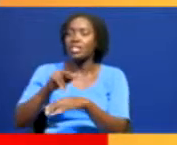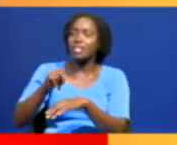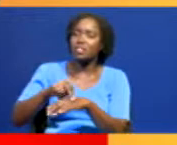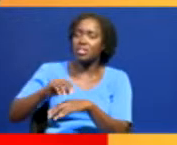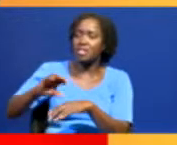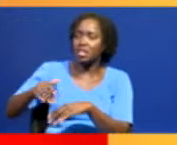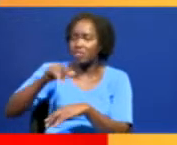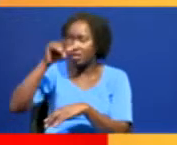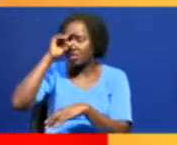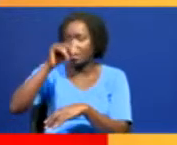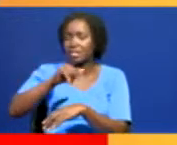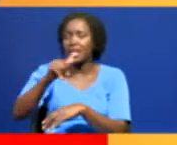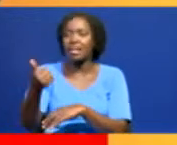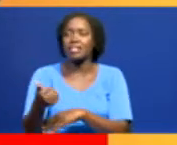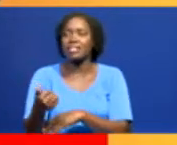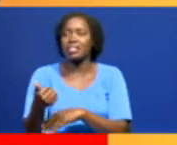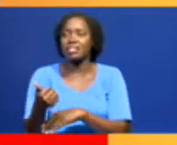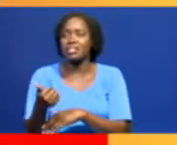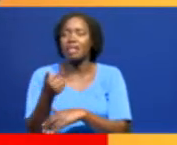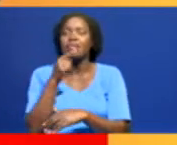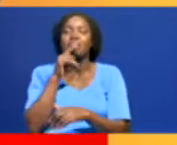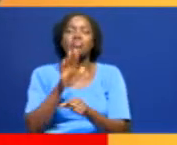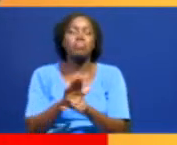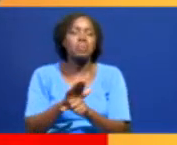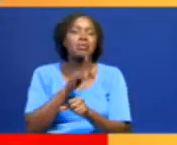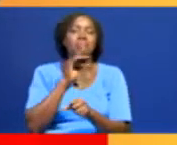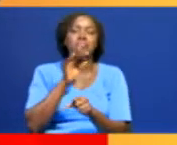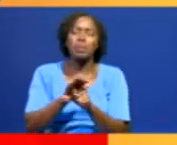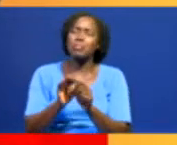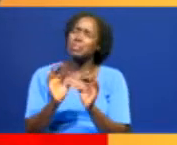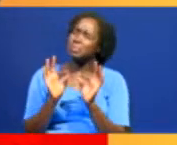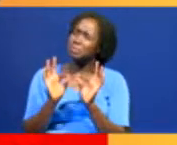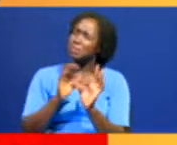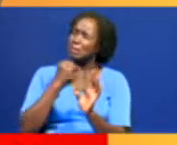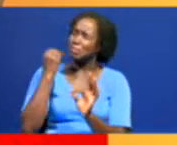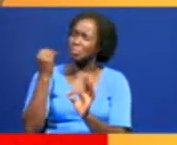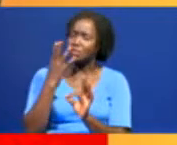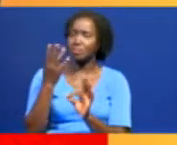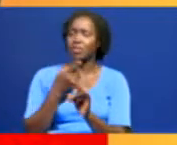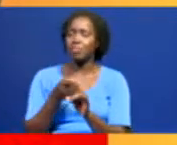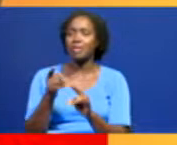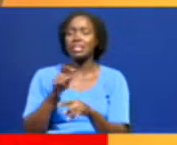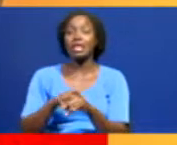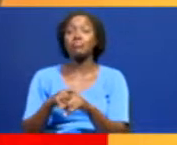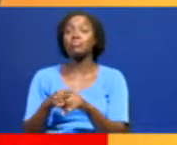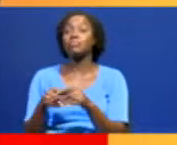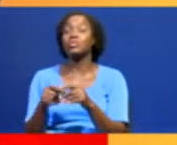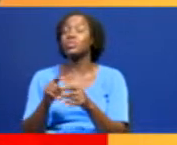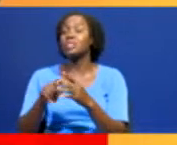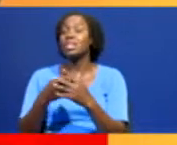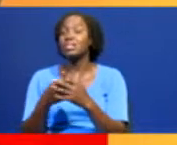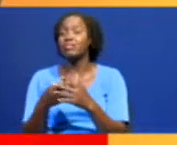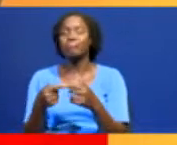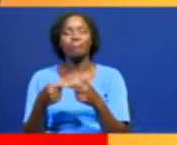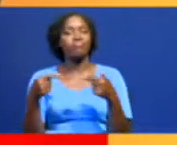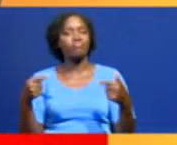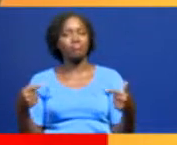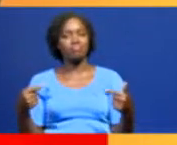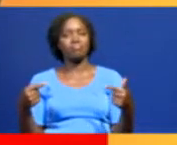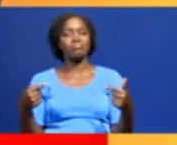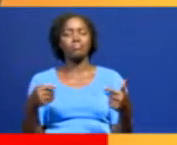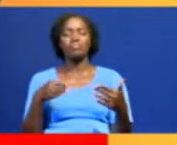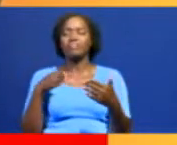wale ambao tulipeana ahadi nzuri alafu tunapoingia tunakutana tunalumbana na zile ambazo tunaziita